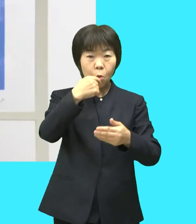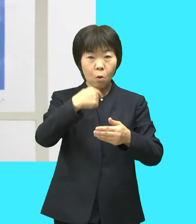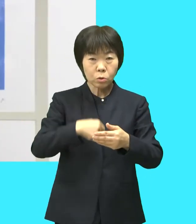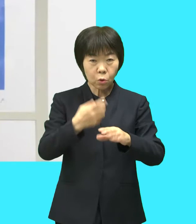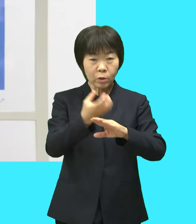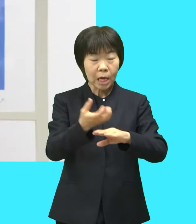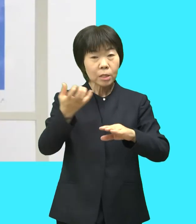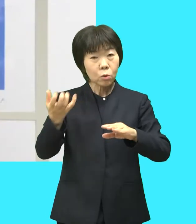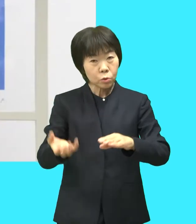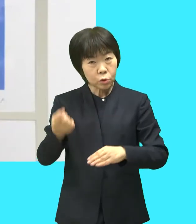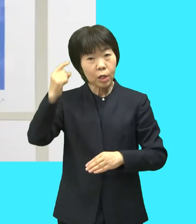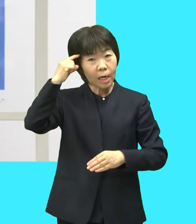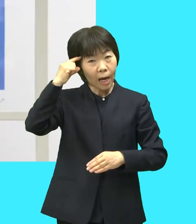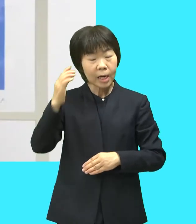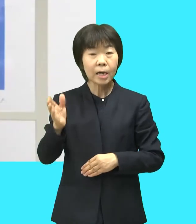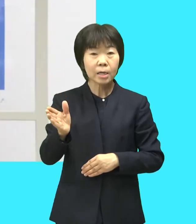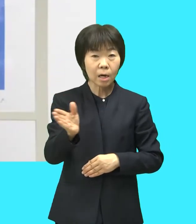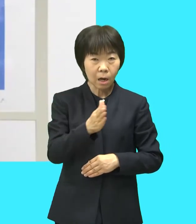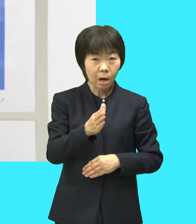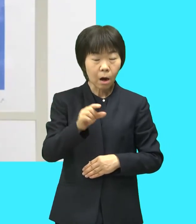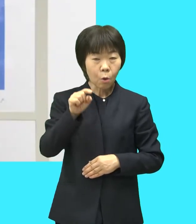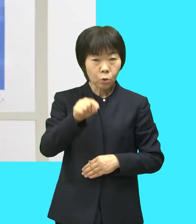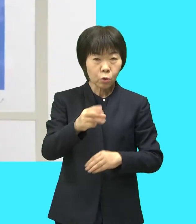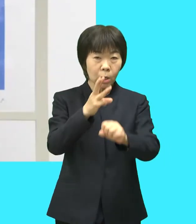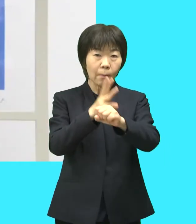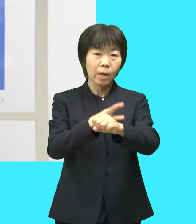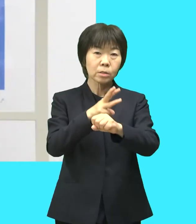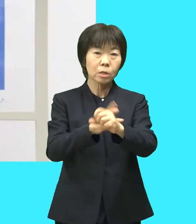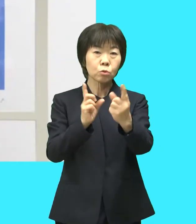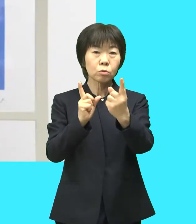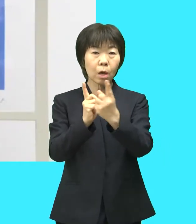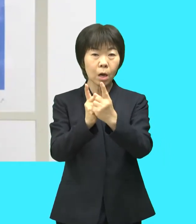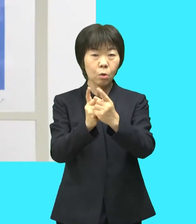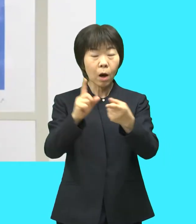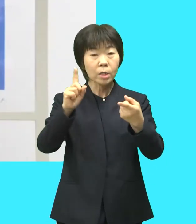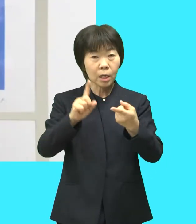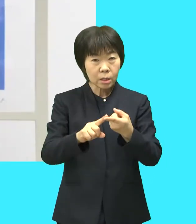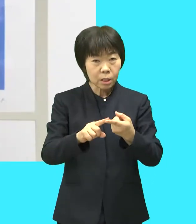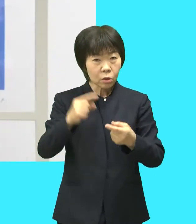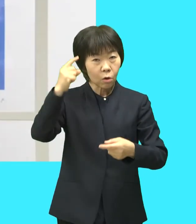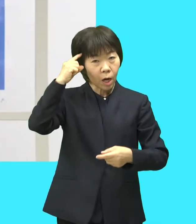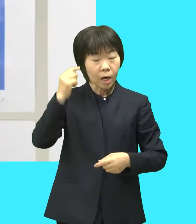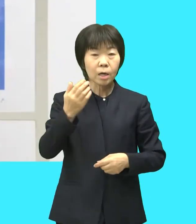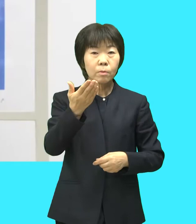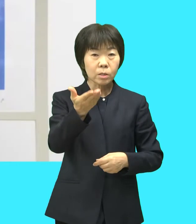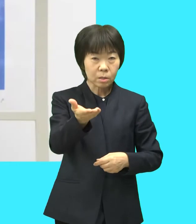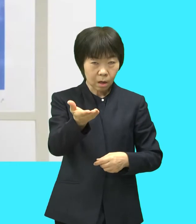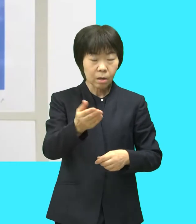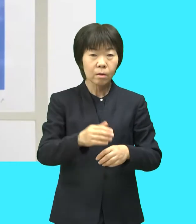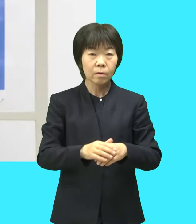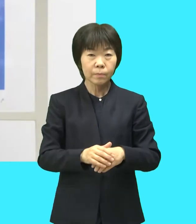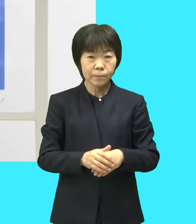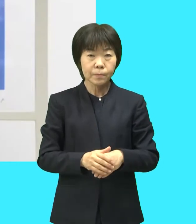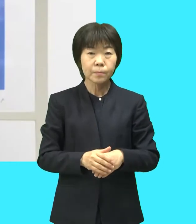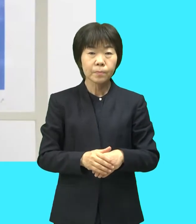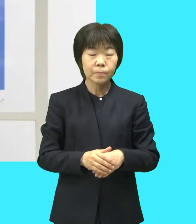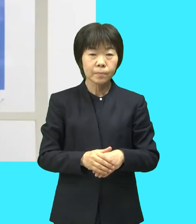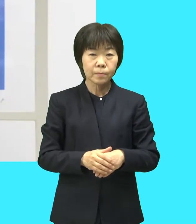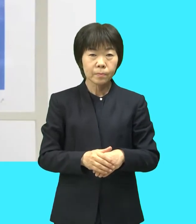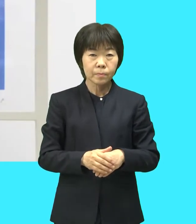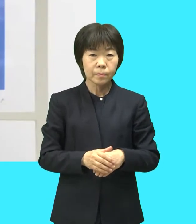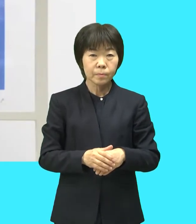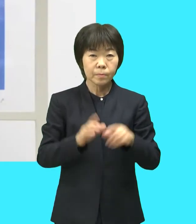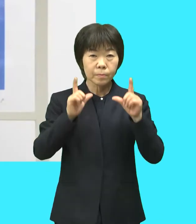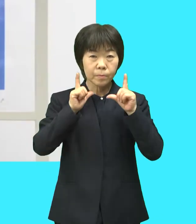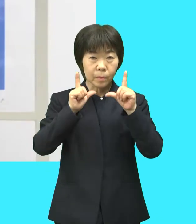承するという観点からあのこのようなマニュアルの対応というのは適切とお考えでしょうか。知事の考えお聞かせください。